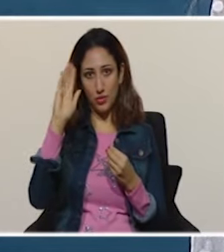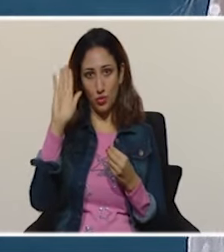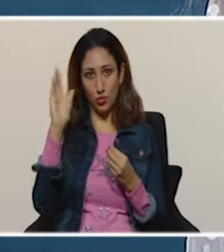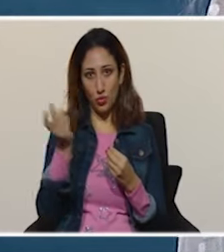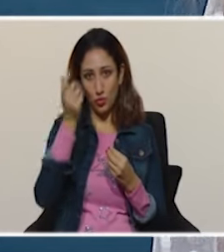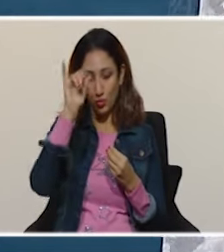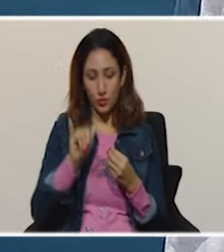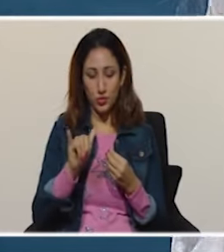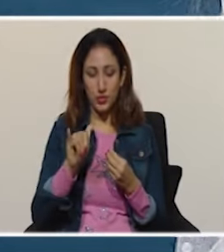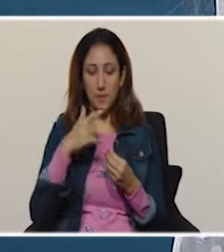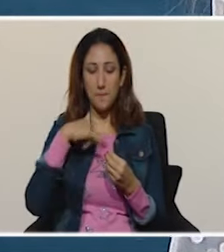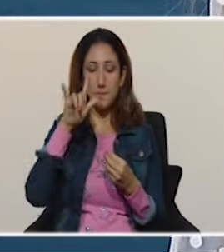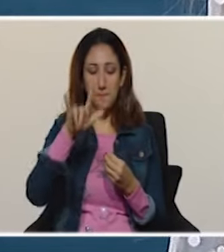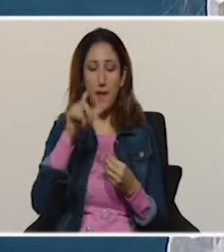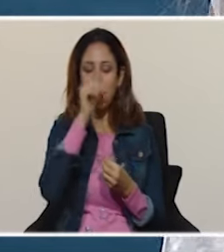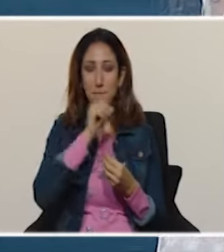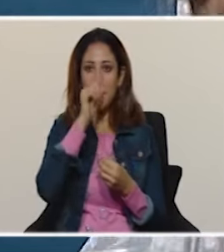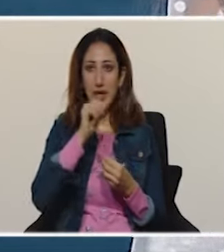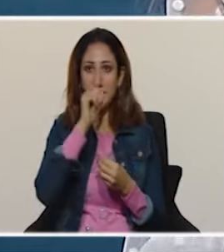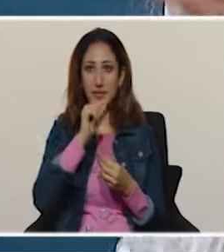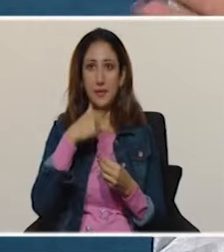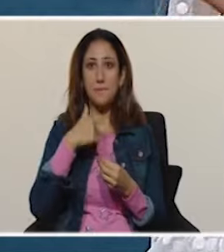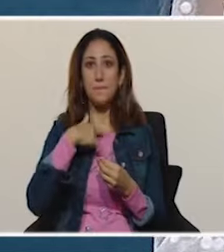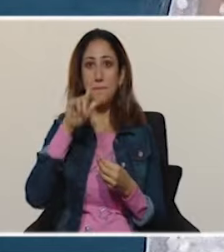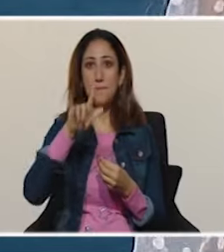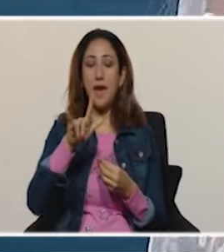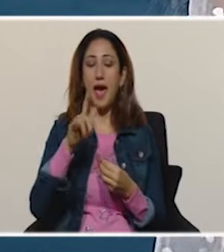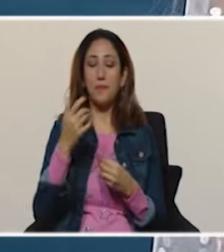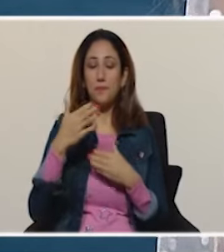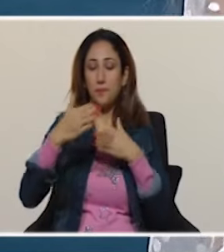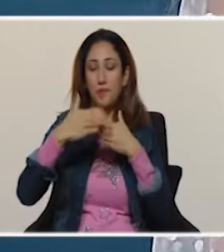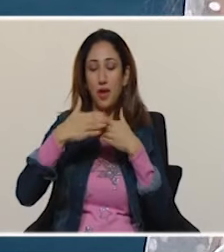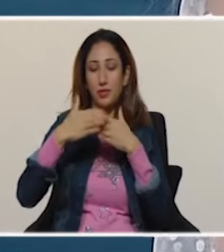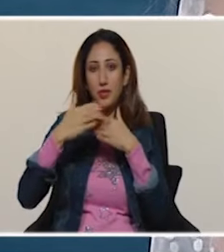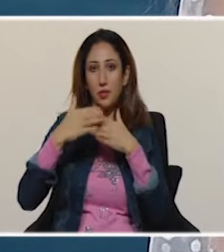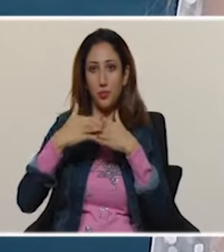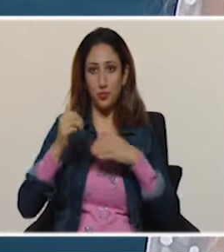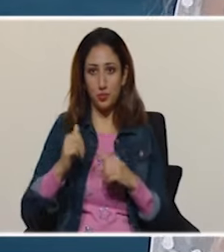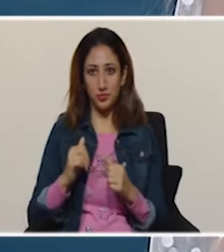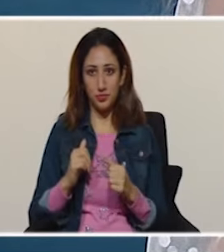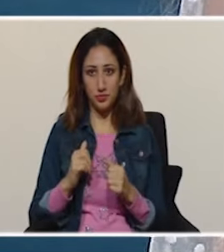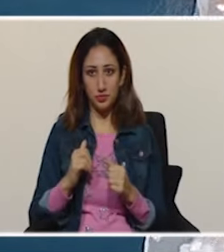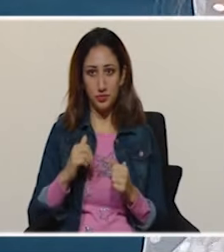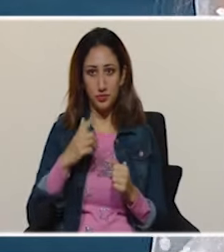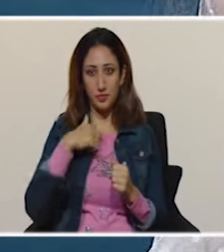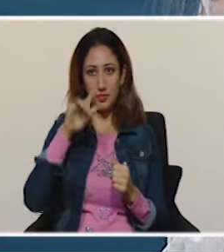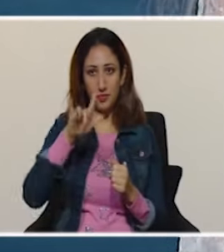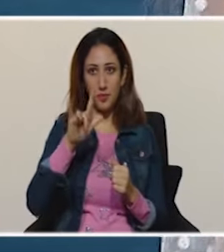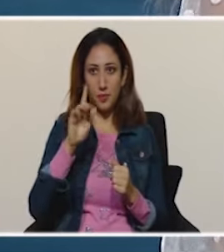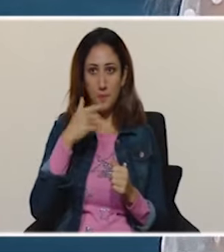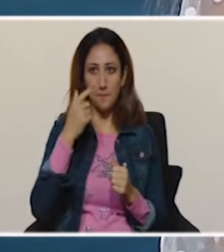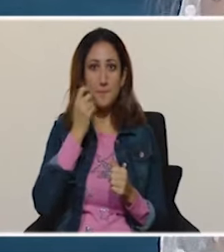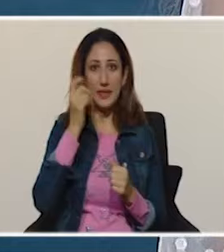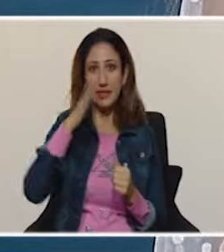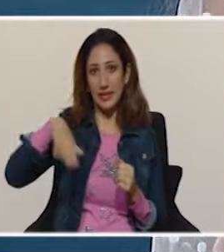بحب الغناء، أنا بحب أقرب للجمهور بأي وسيلة من وسائل الفن، لأنه أنا بحس أنبل مهنة على وجه الأرض هي المهنة اللي بتسعد فيها